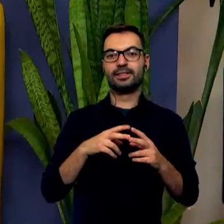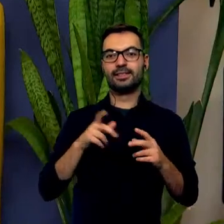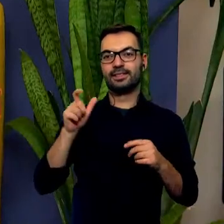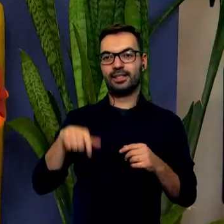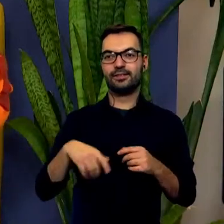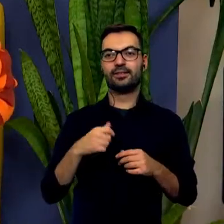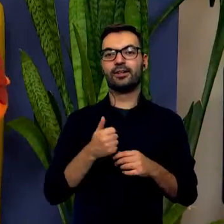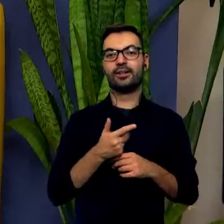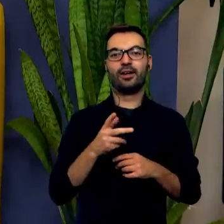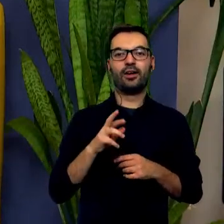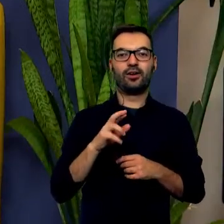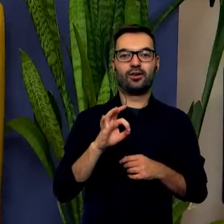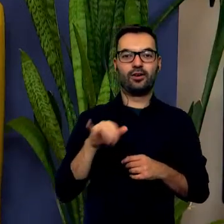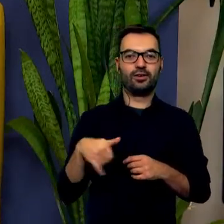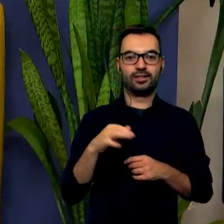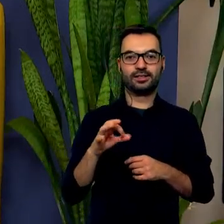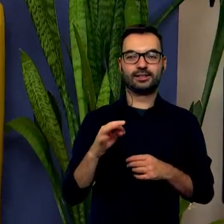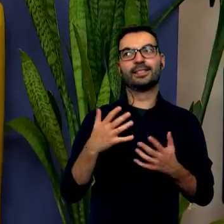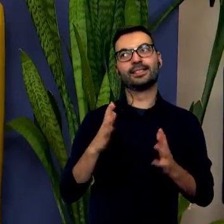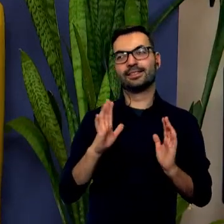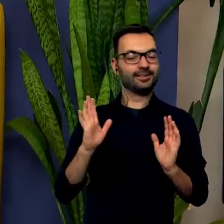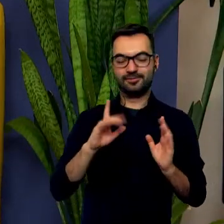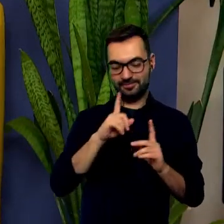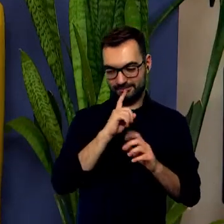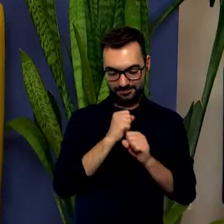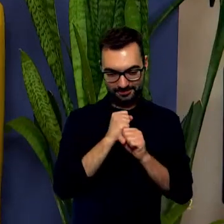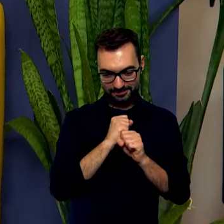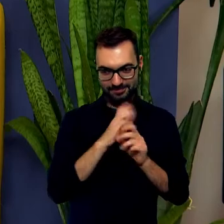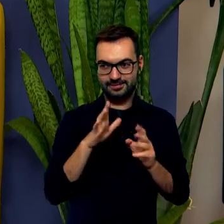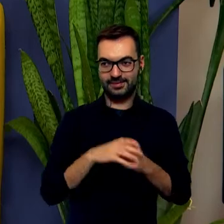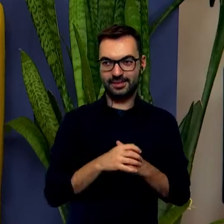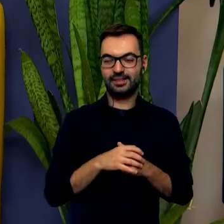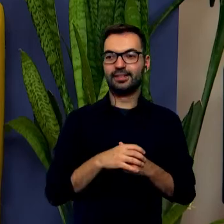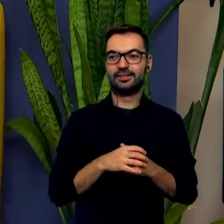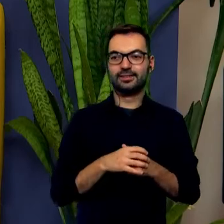sezon serialu Royce, chociaż bym chciała bardzo zapytać, ale to już powiedzmy, że...